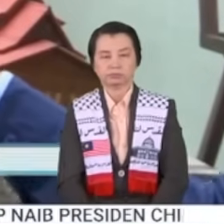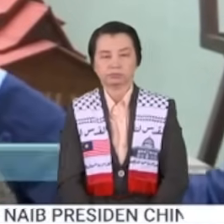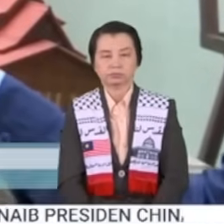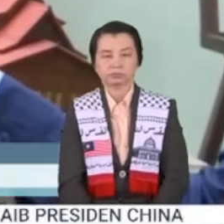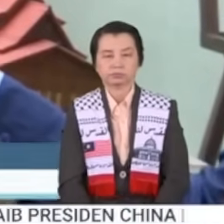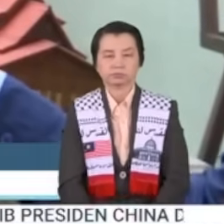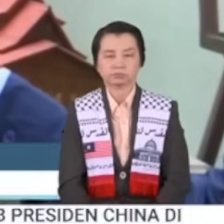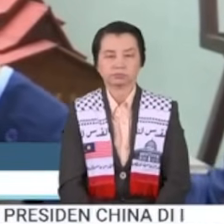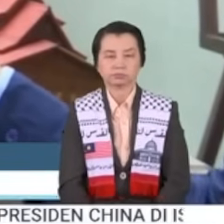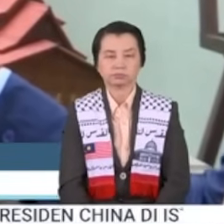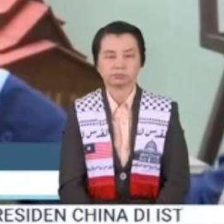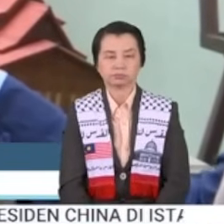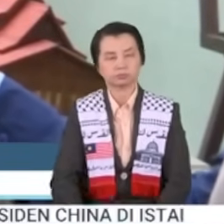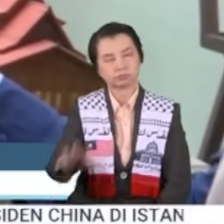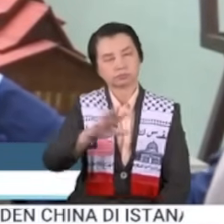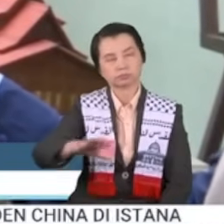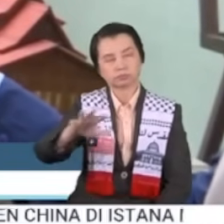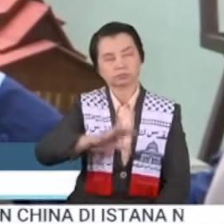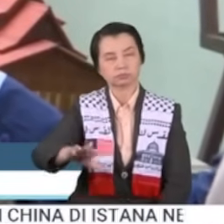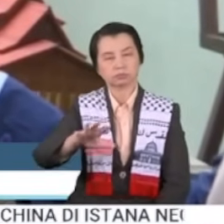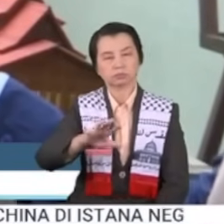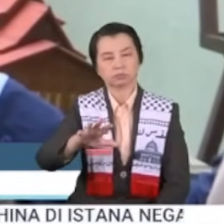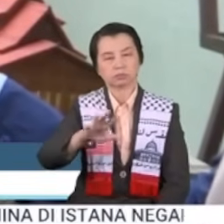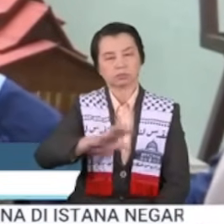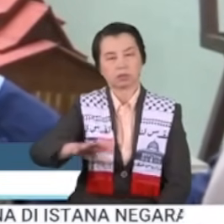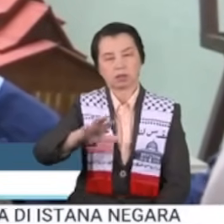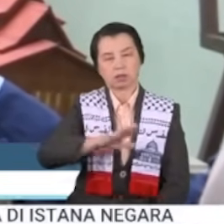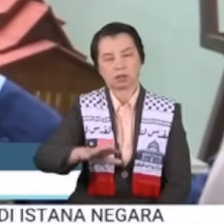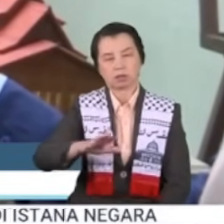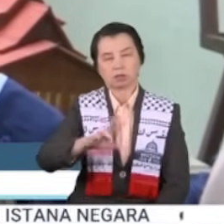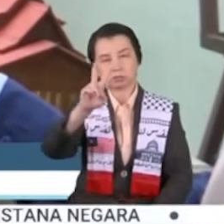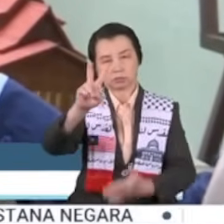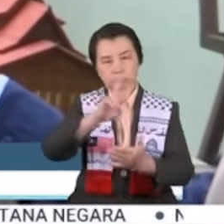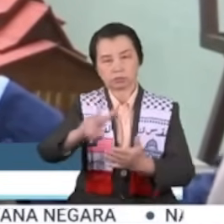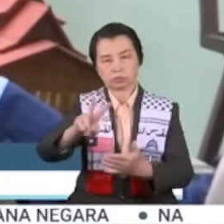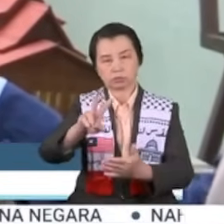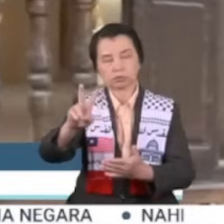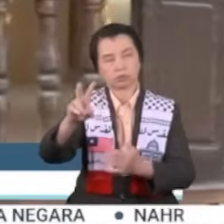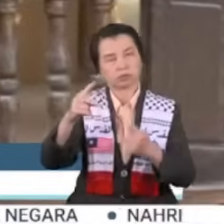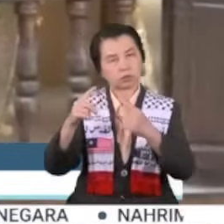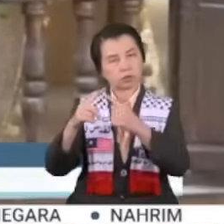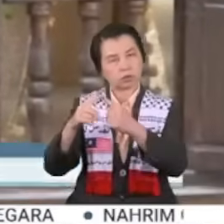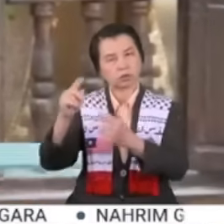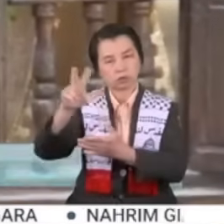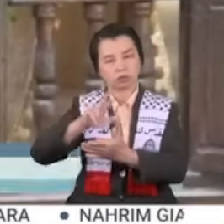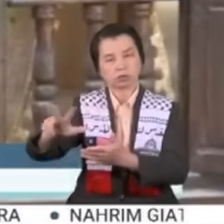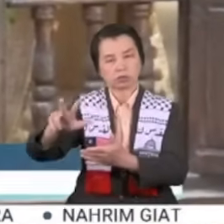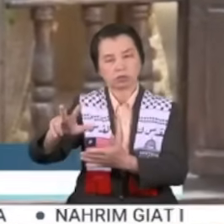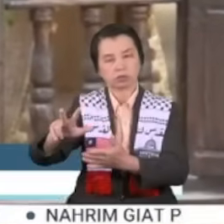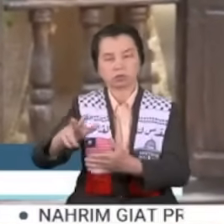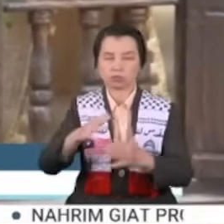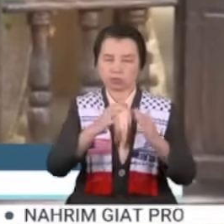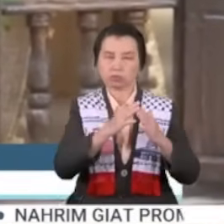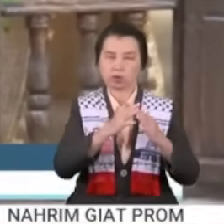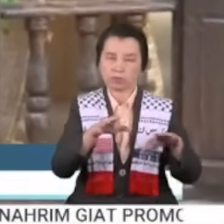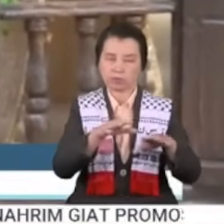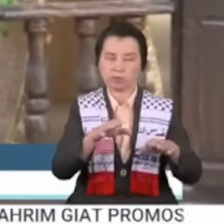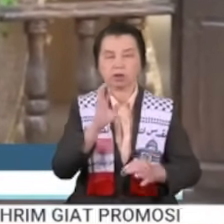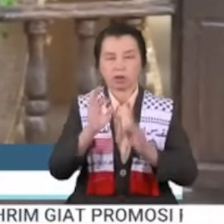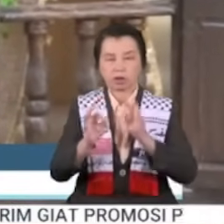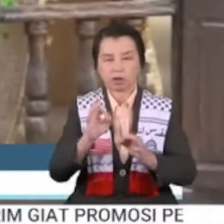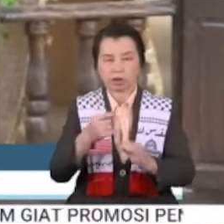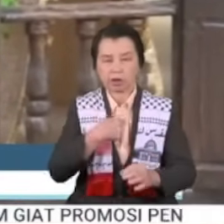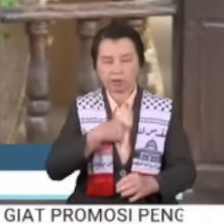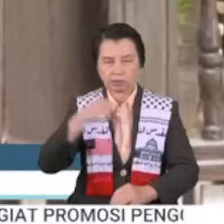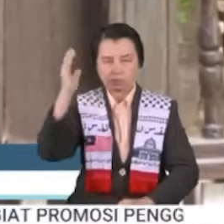Kedah dalam lebih kurang dalam du minggu ke t Minggu cuma kalau benda yang